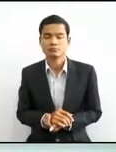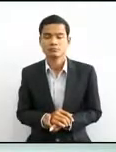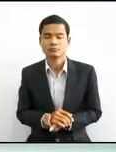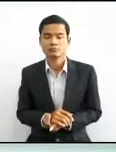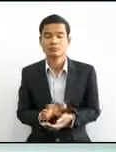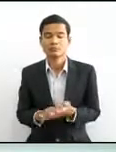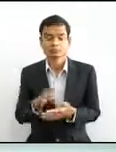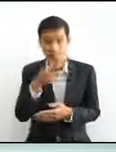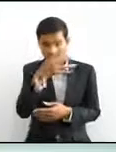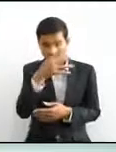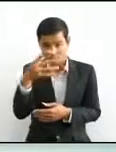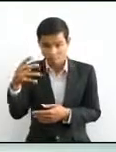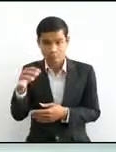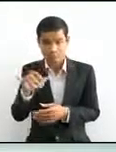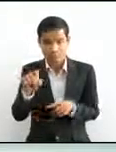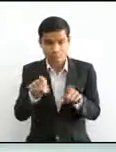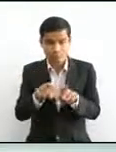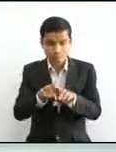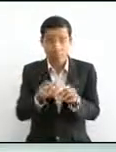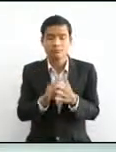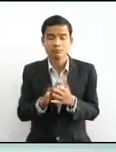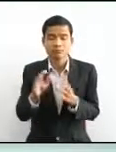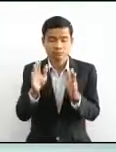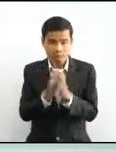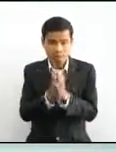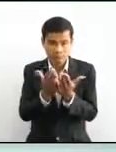chà trang chủ đề nhắn cứ đôi trang được không sắp